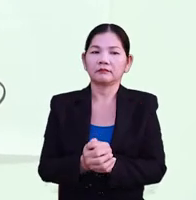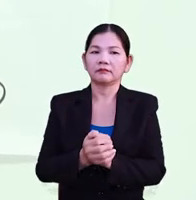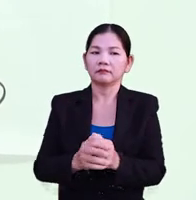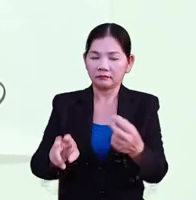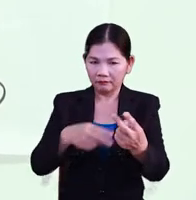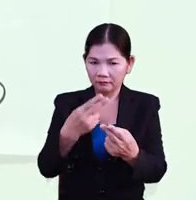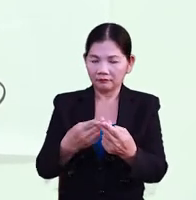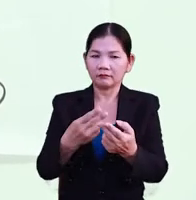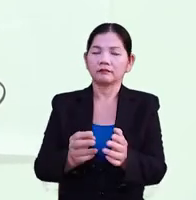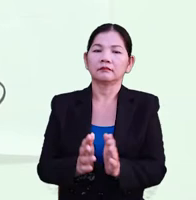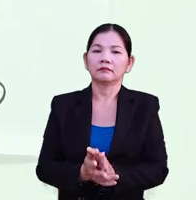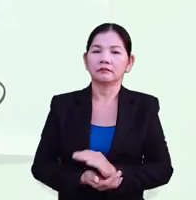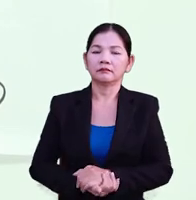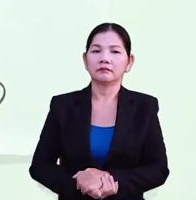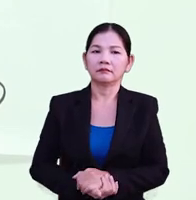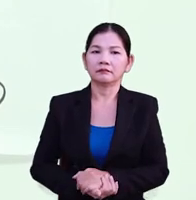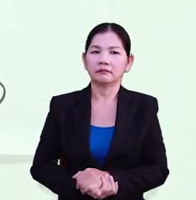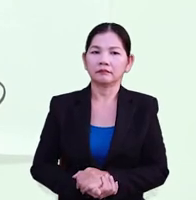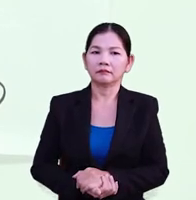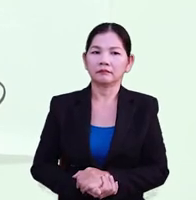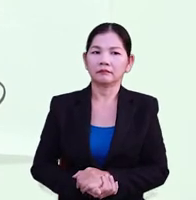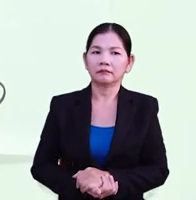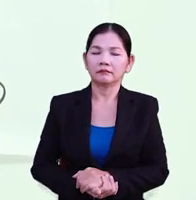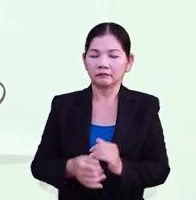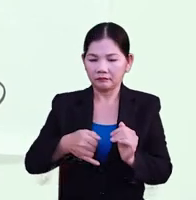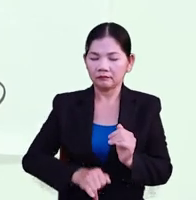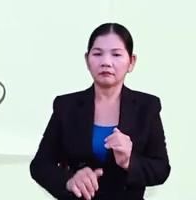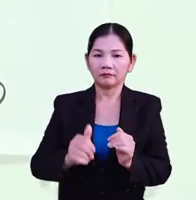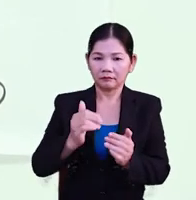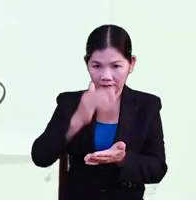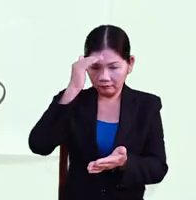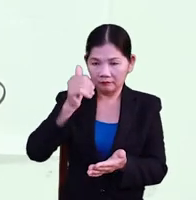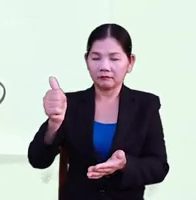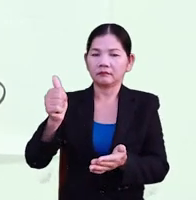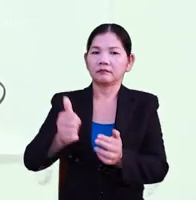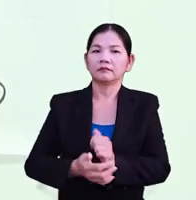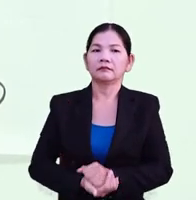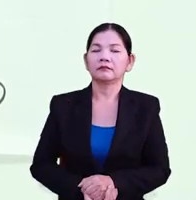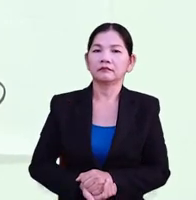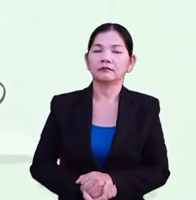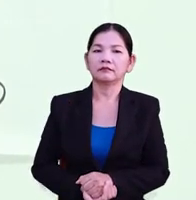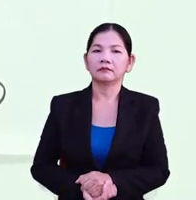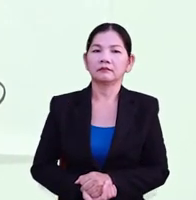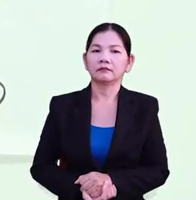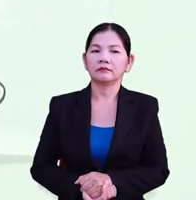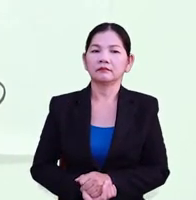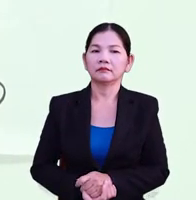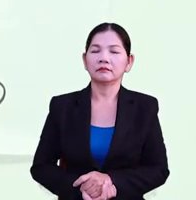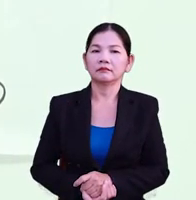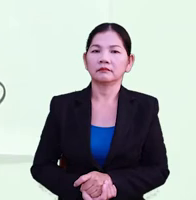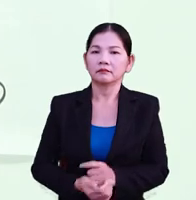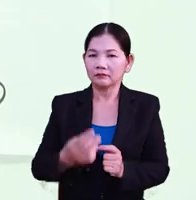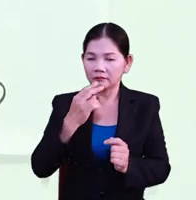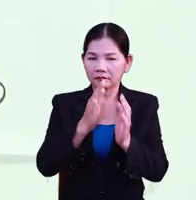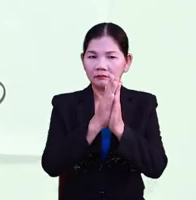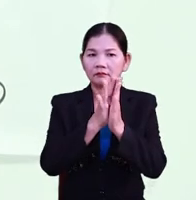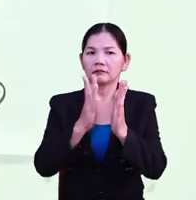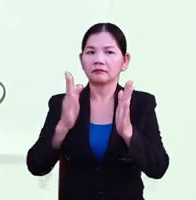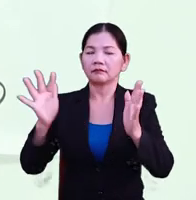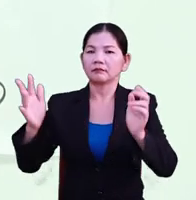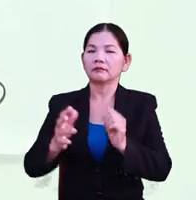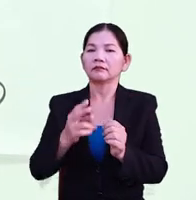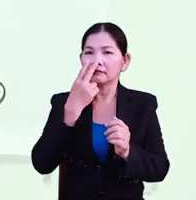យប្រាប់អ្នកគ្រូឲ្យលឺលឺបានខ្លាំងទៅជាកូនសិស្សពូកែណាកូនណាចាតើឃើញដើមឈើ